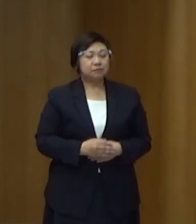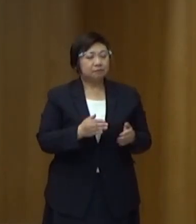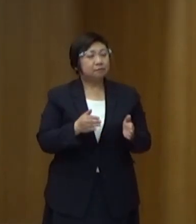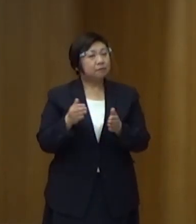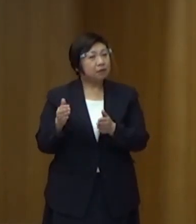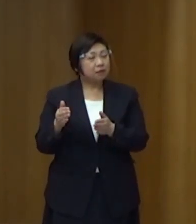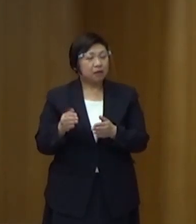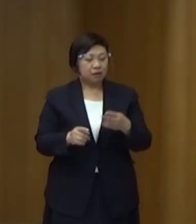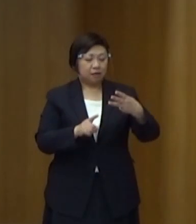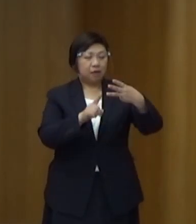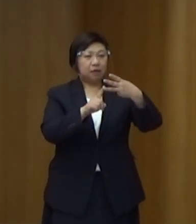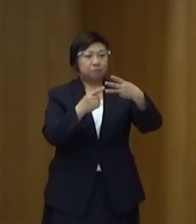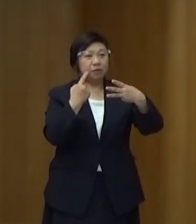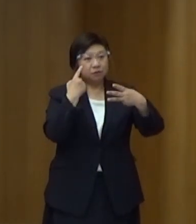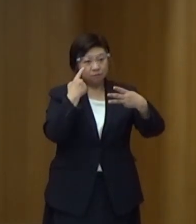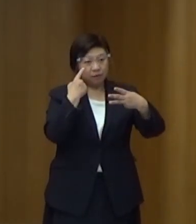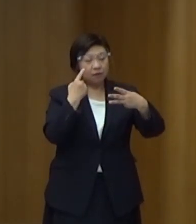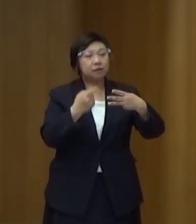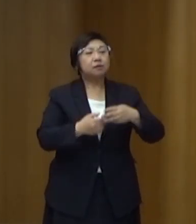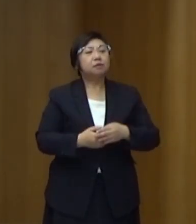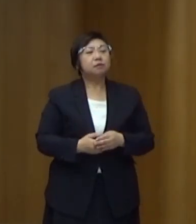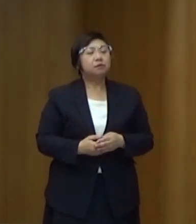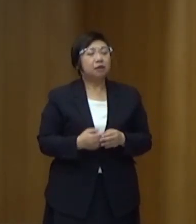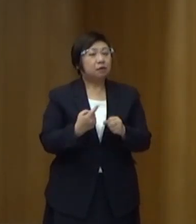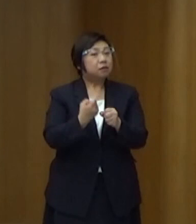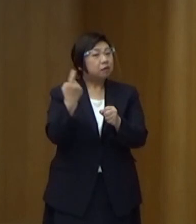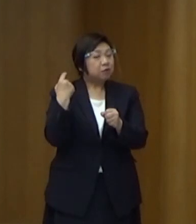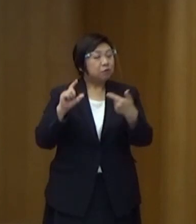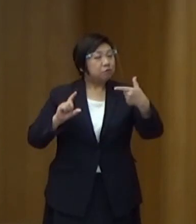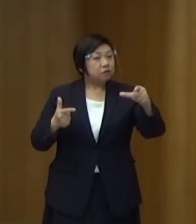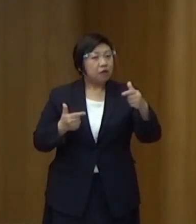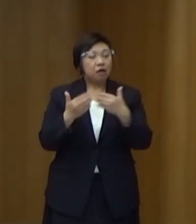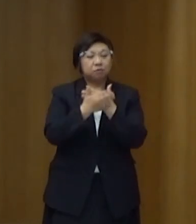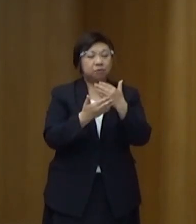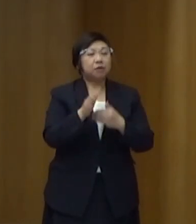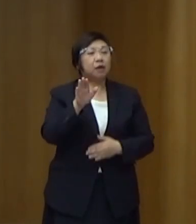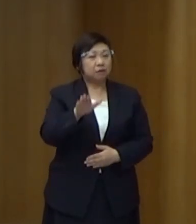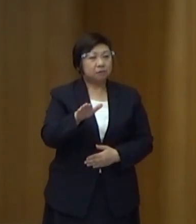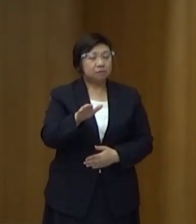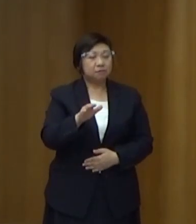して3つ目ですけれども、昨年と異なる点があります